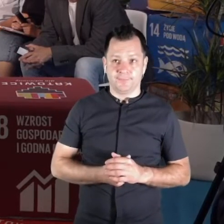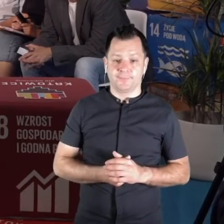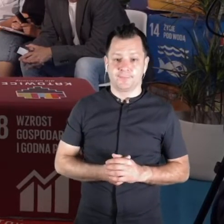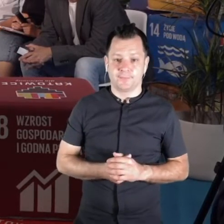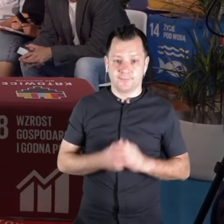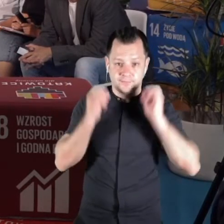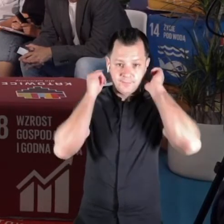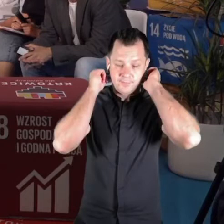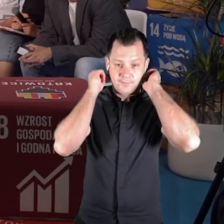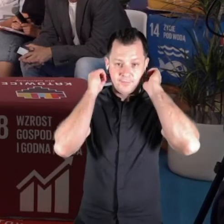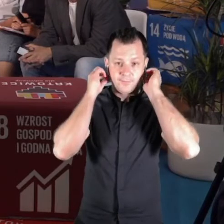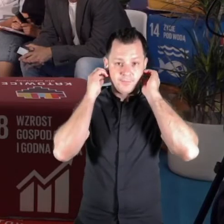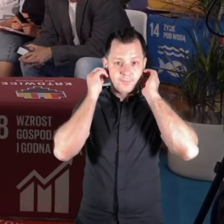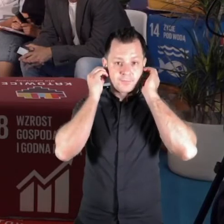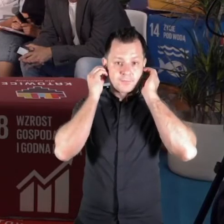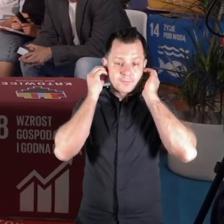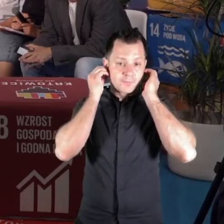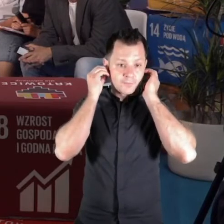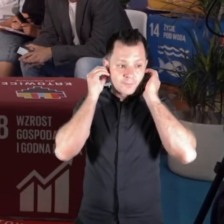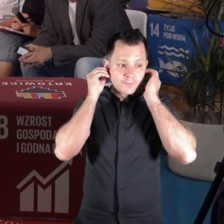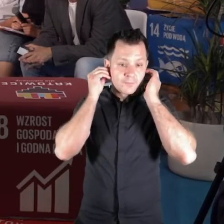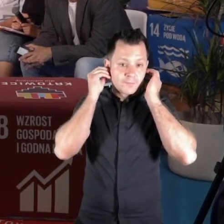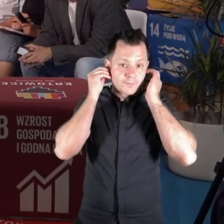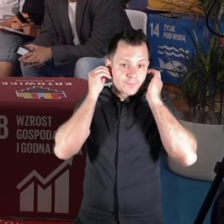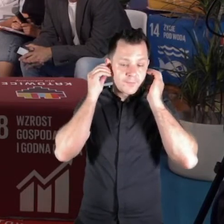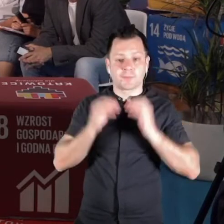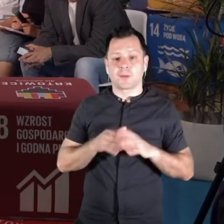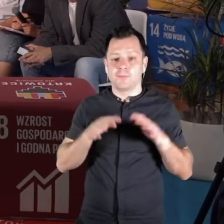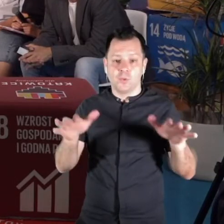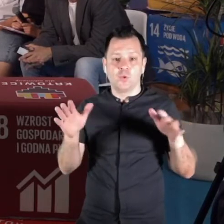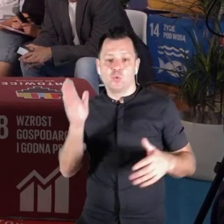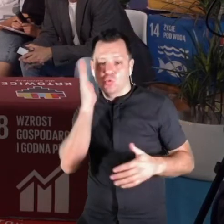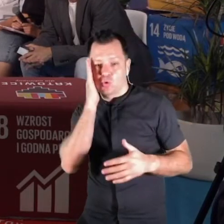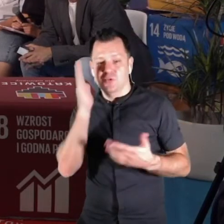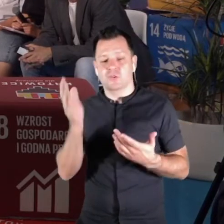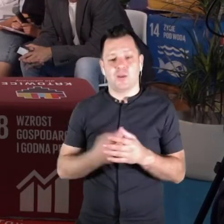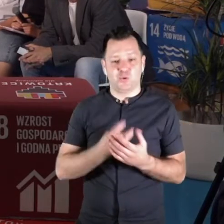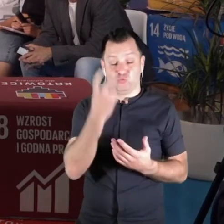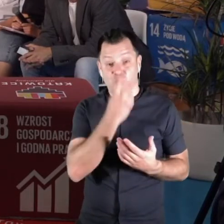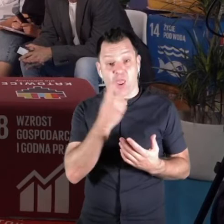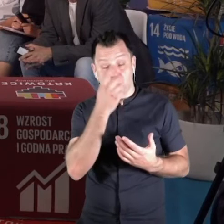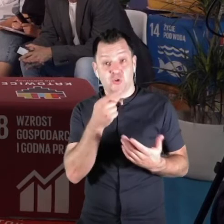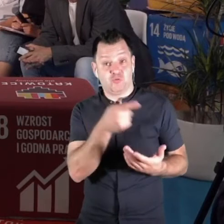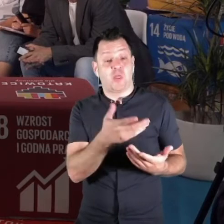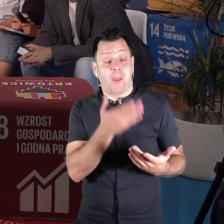Mogę dodać, że mural bardzo wzbudził duże zainteresowanie wśród mieszkańców.